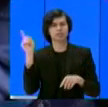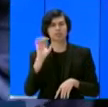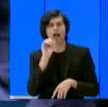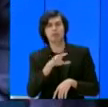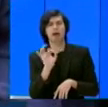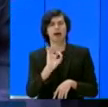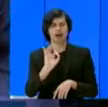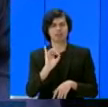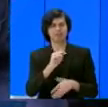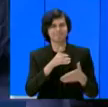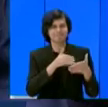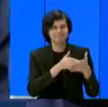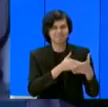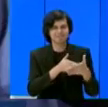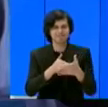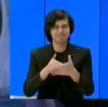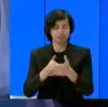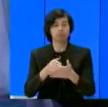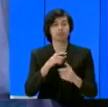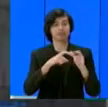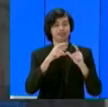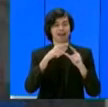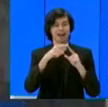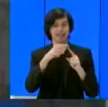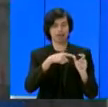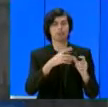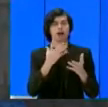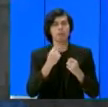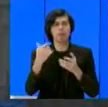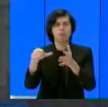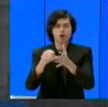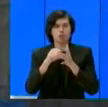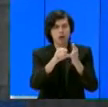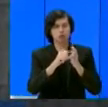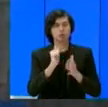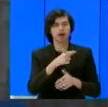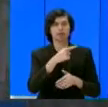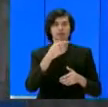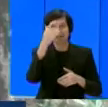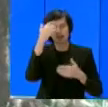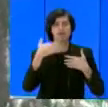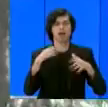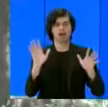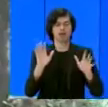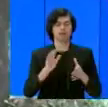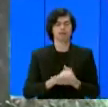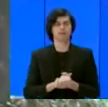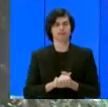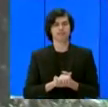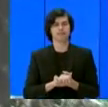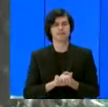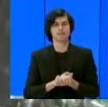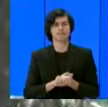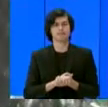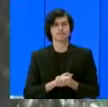menanggapi. Kini dalam segala keterbatasannya, Sartiem berharap ada uluran tangan yang dapat membantunya terbebas dari